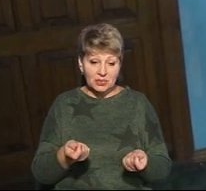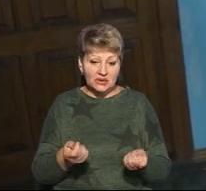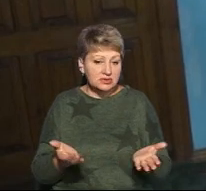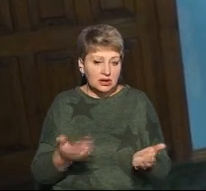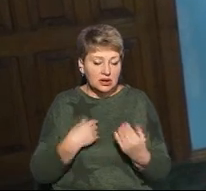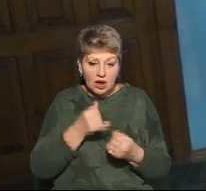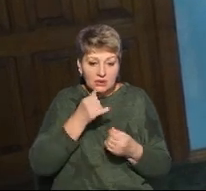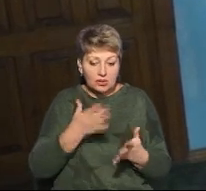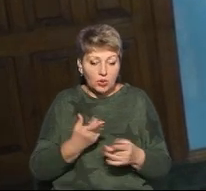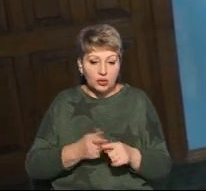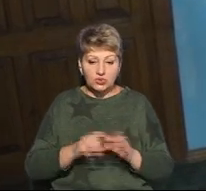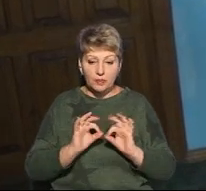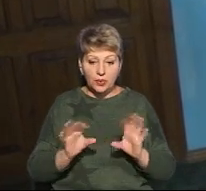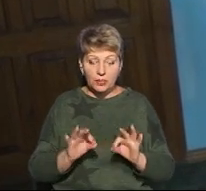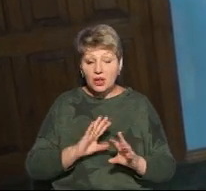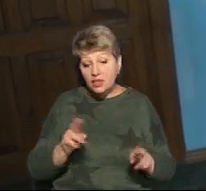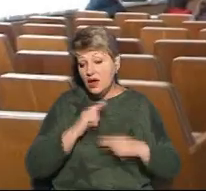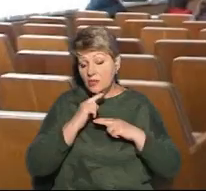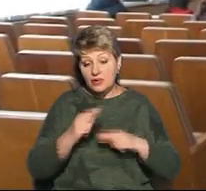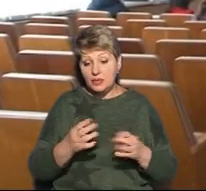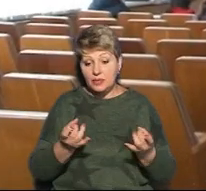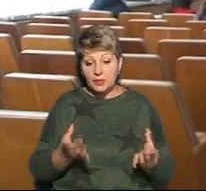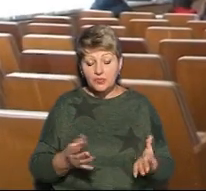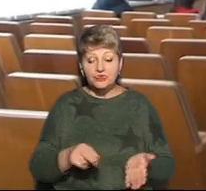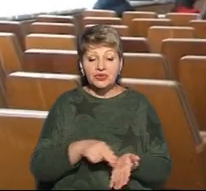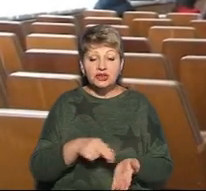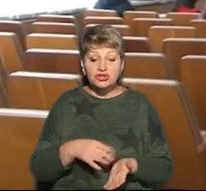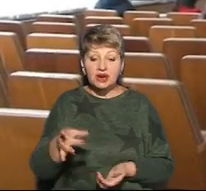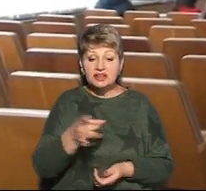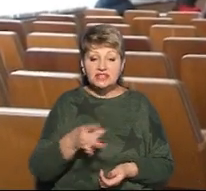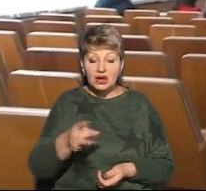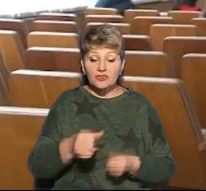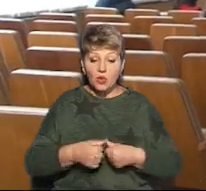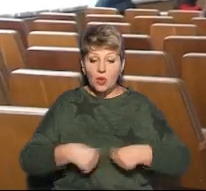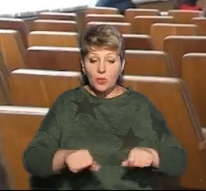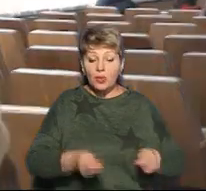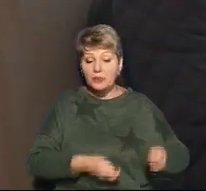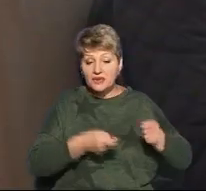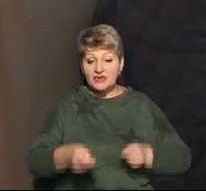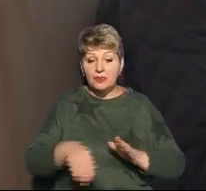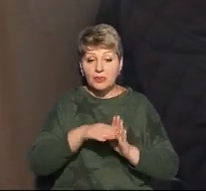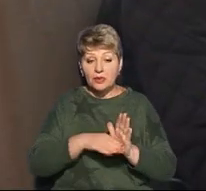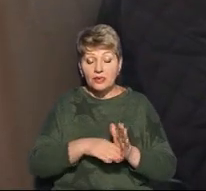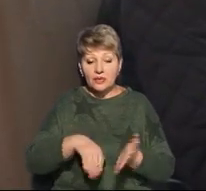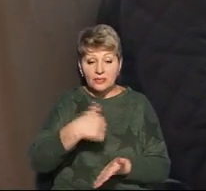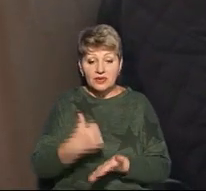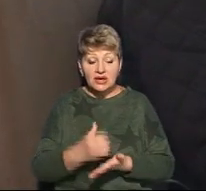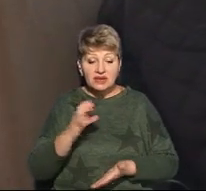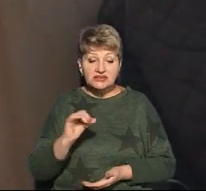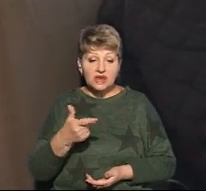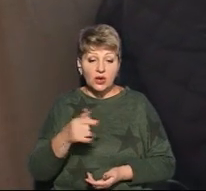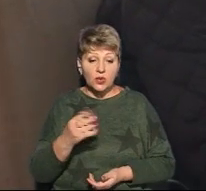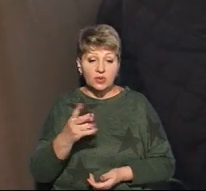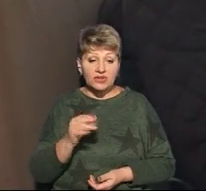Я навіть не можу, як це пояснити. Неуважність просто. У Черкаську районну ТВК привезла протокол голова Сагунівської